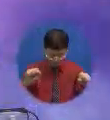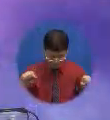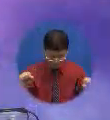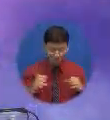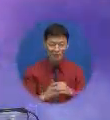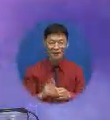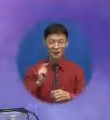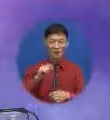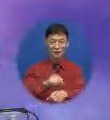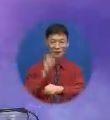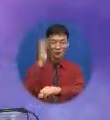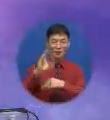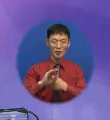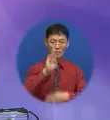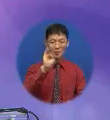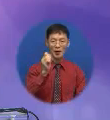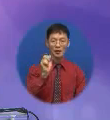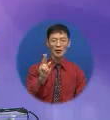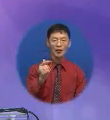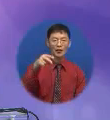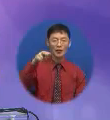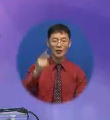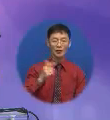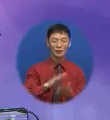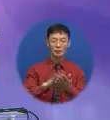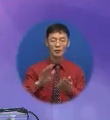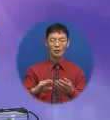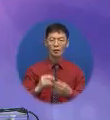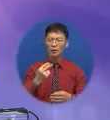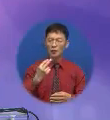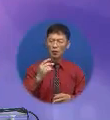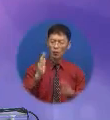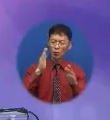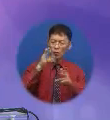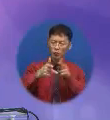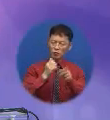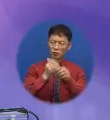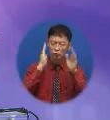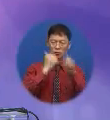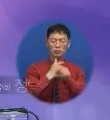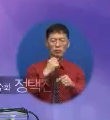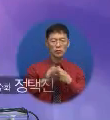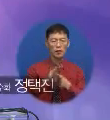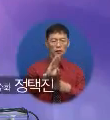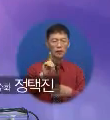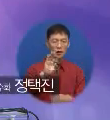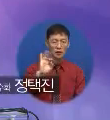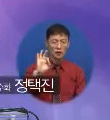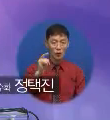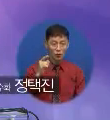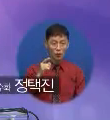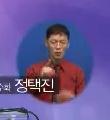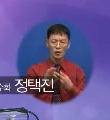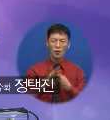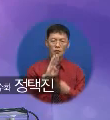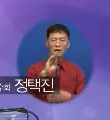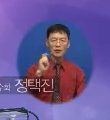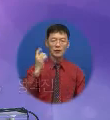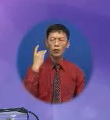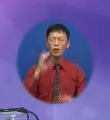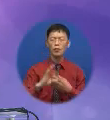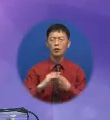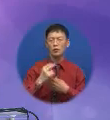안녕하십니까. KBS TV 특강 아나운서 박현선입니다. 생명공학기술, 일명 바이오테크놀로지라고 불리는